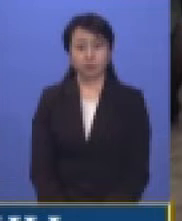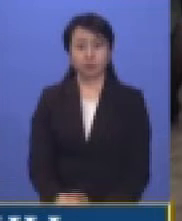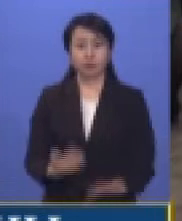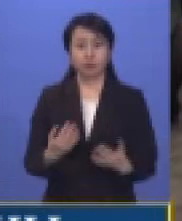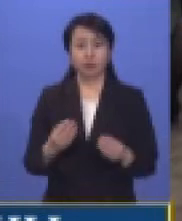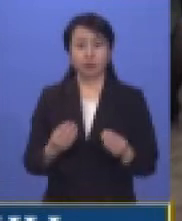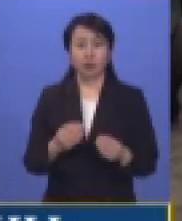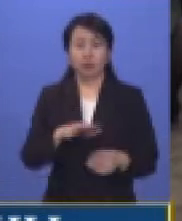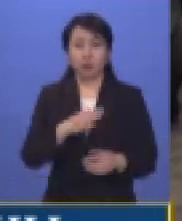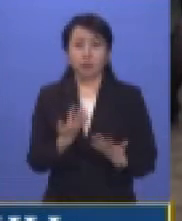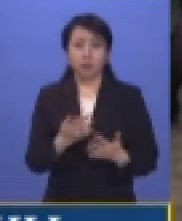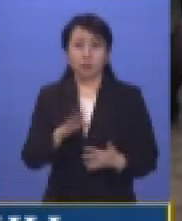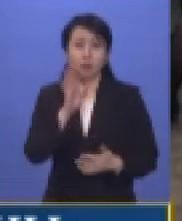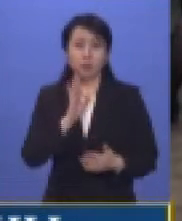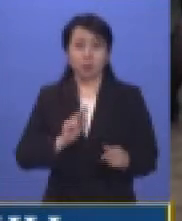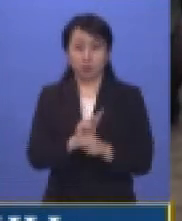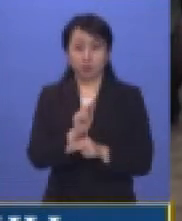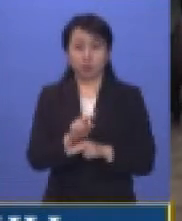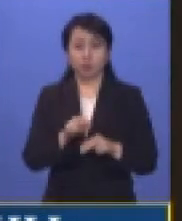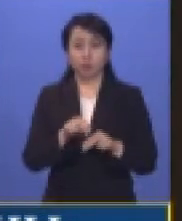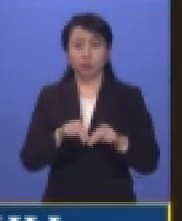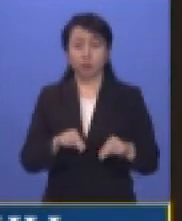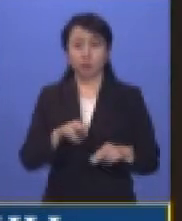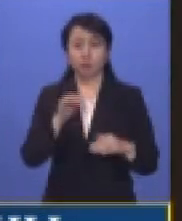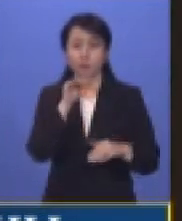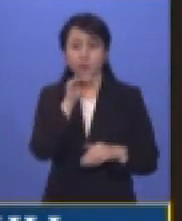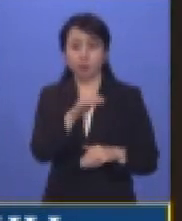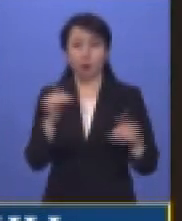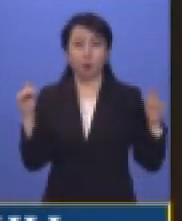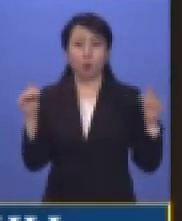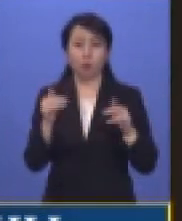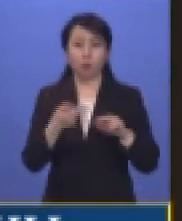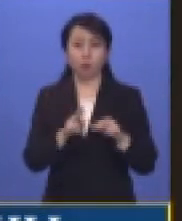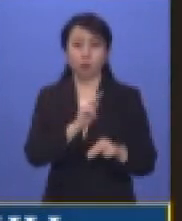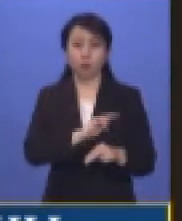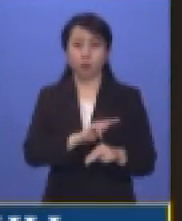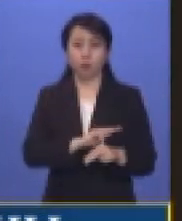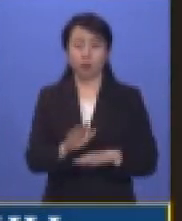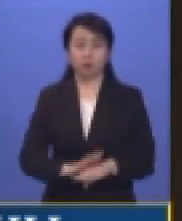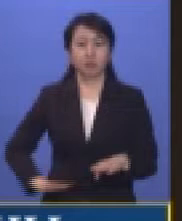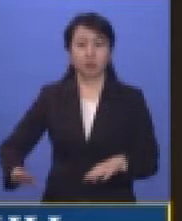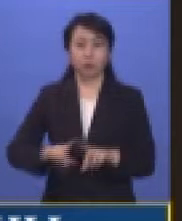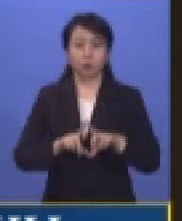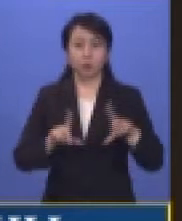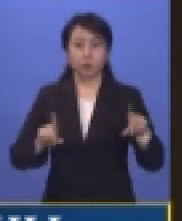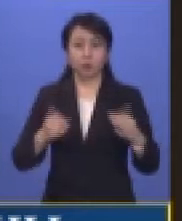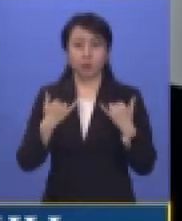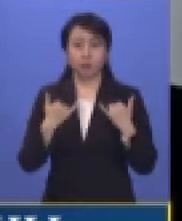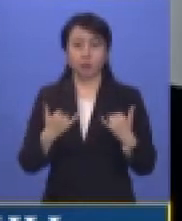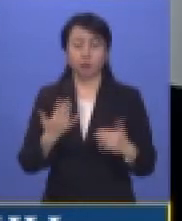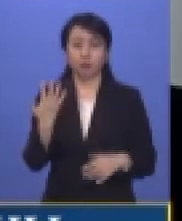Несколько десятков женщин обучаются в Петропавловском профессиональном и частном колледжах, которые функционируют на территории учреждения.